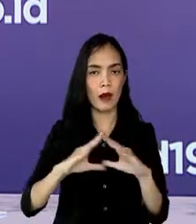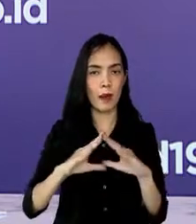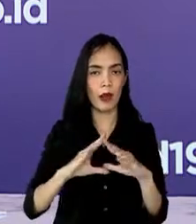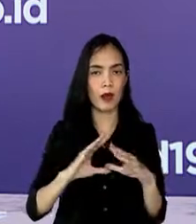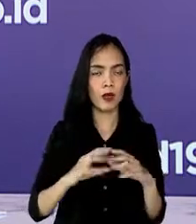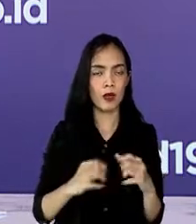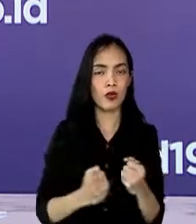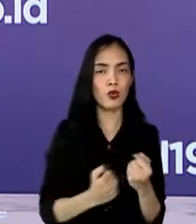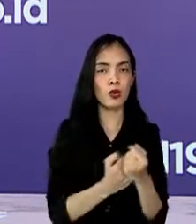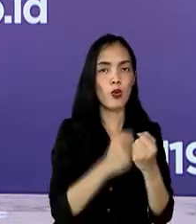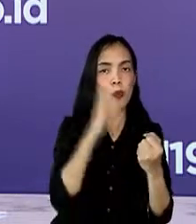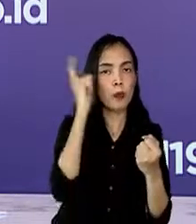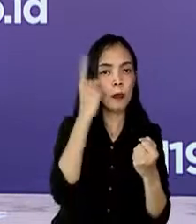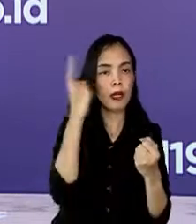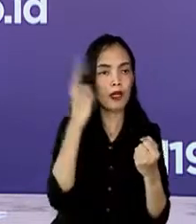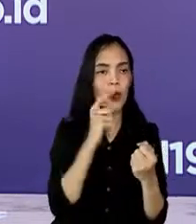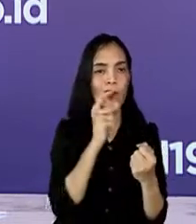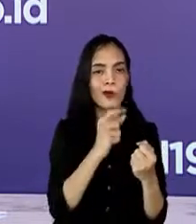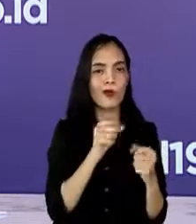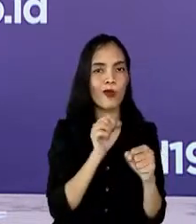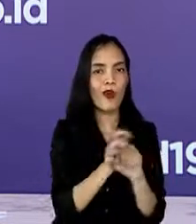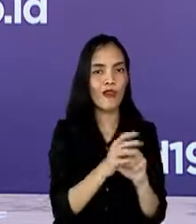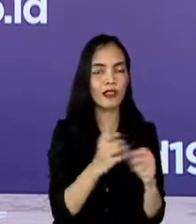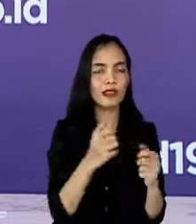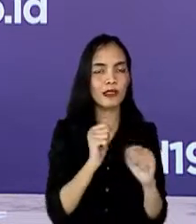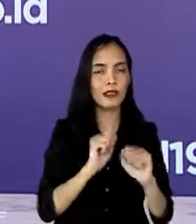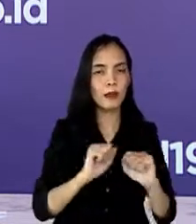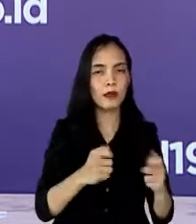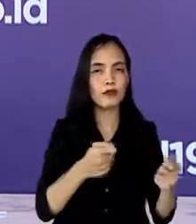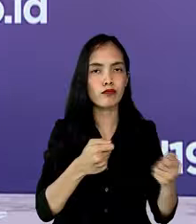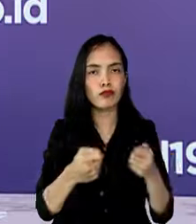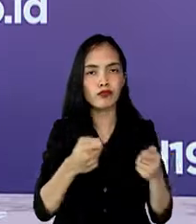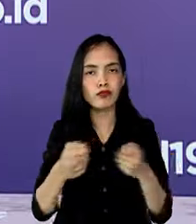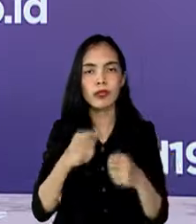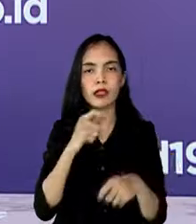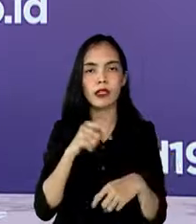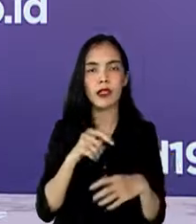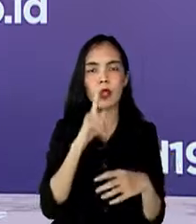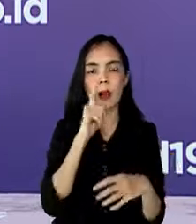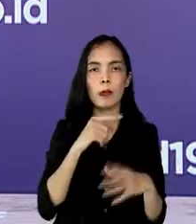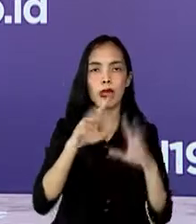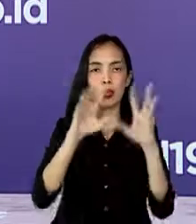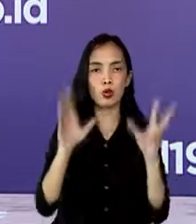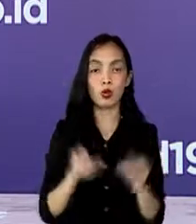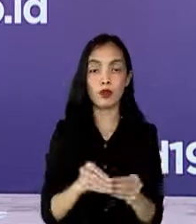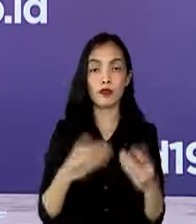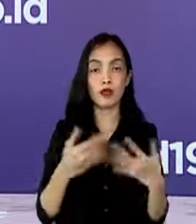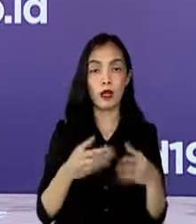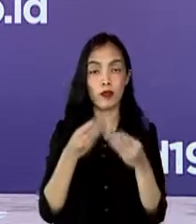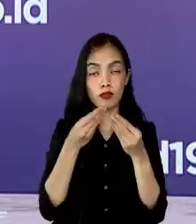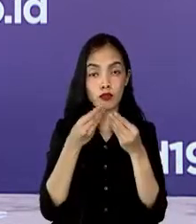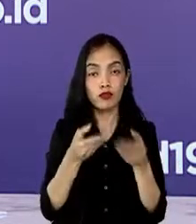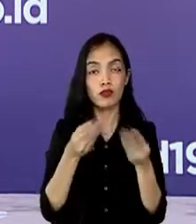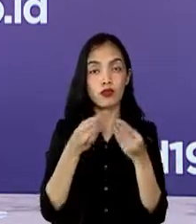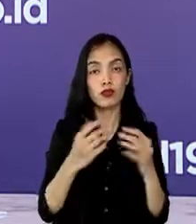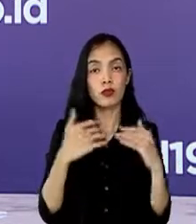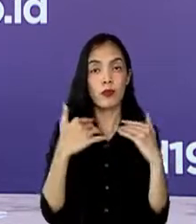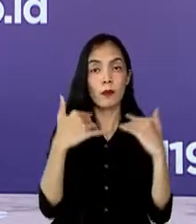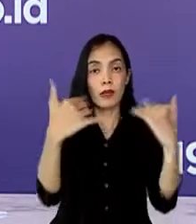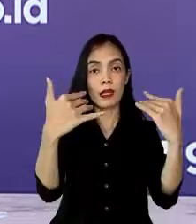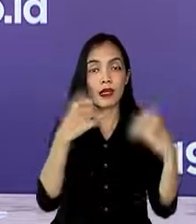mendukung upaya pemerintah dalam pengendalian konflik 19 yang inklusif demikian konferensi pers Hari ini